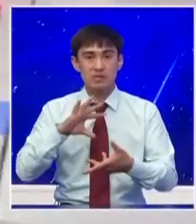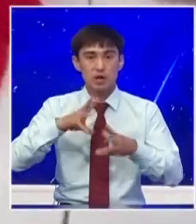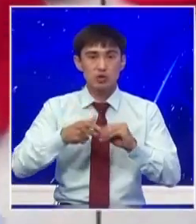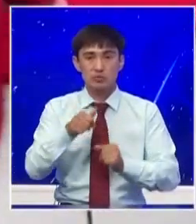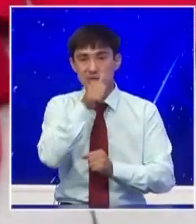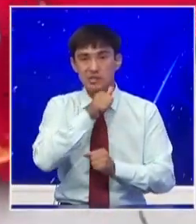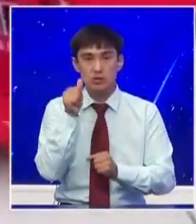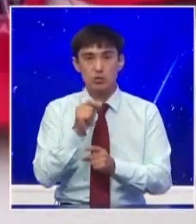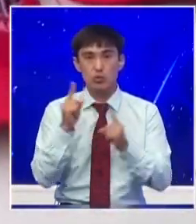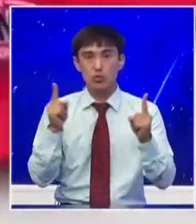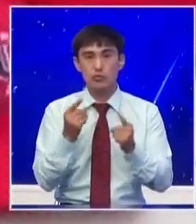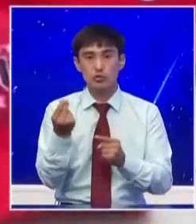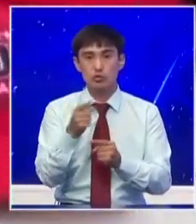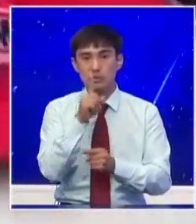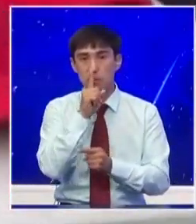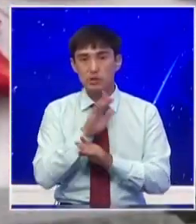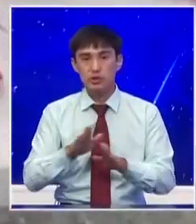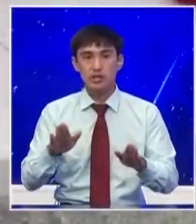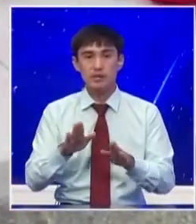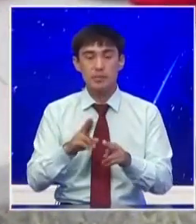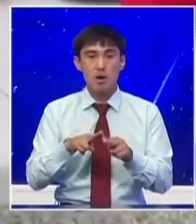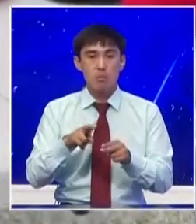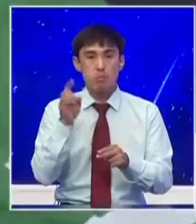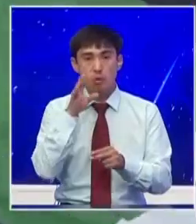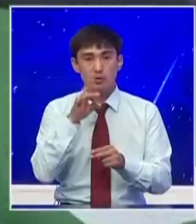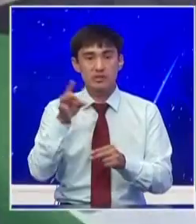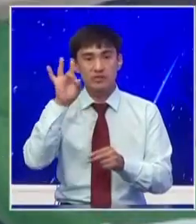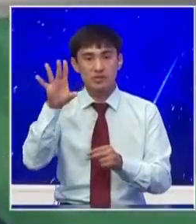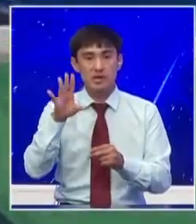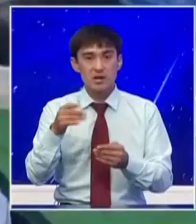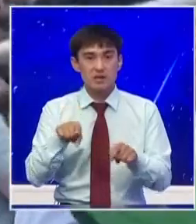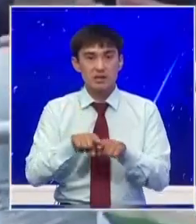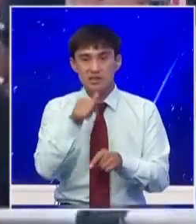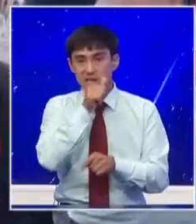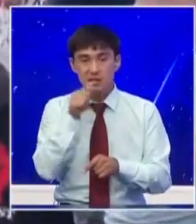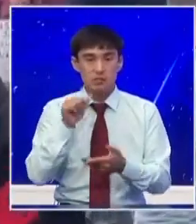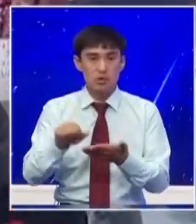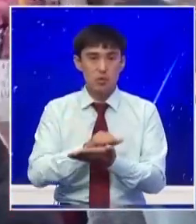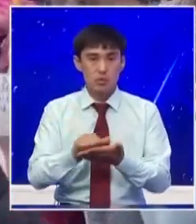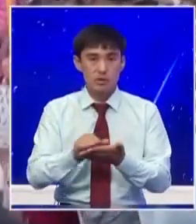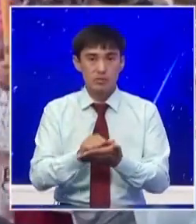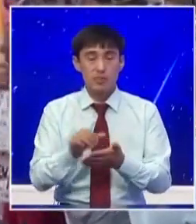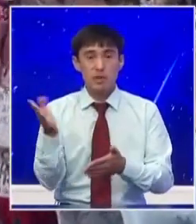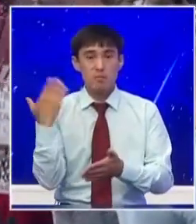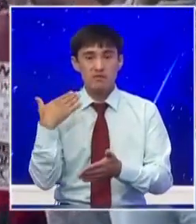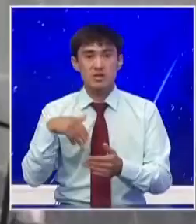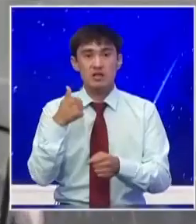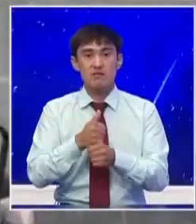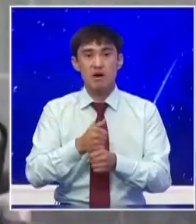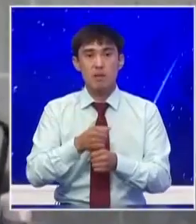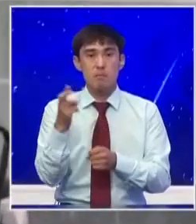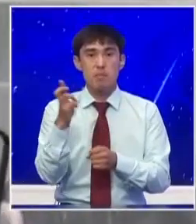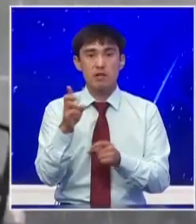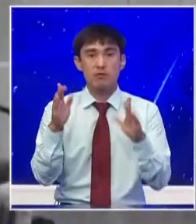выплату крупной суммы за молчание порнозвезде и небрежное обращение с секретными документами. Бывший глава Белого